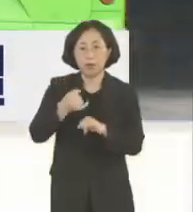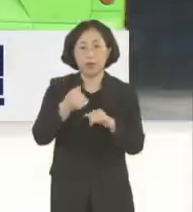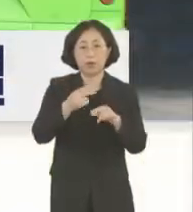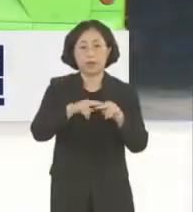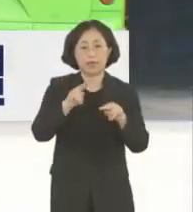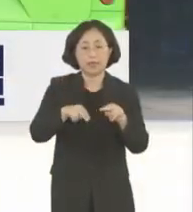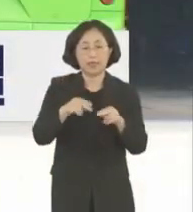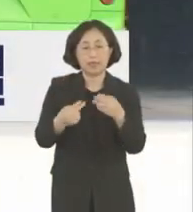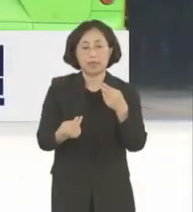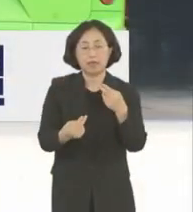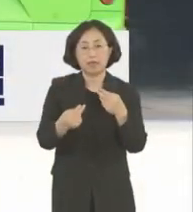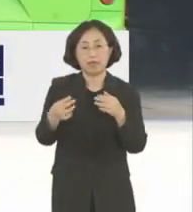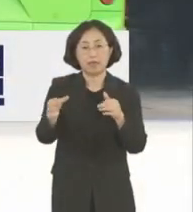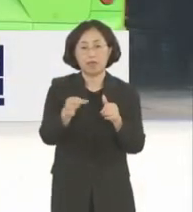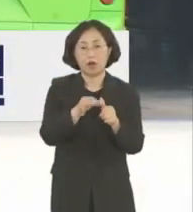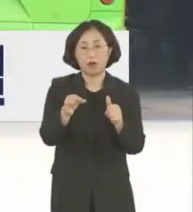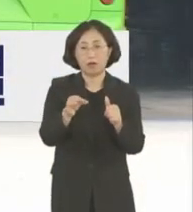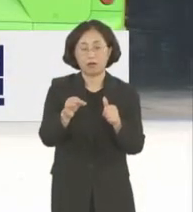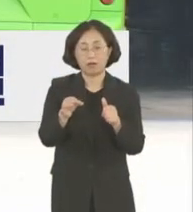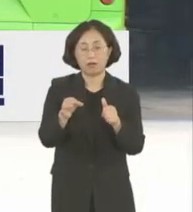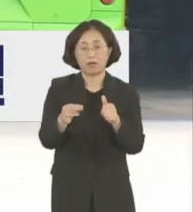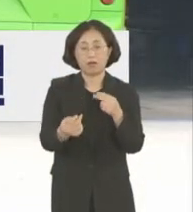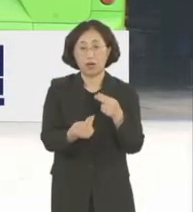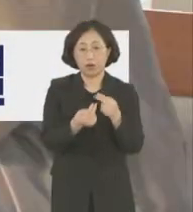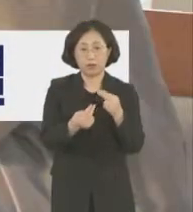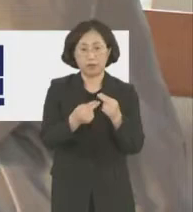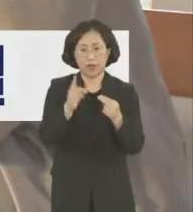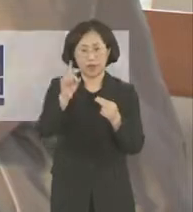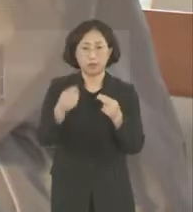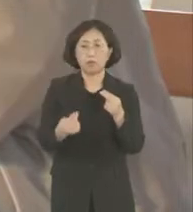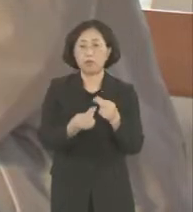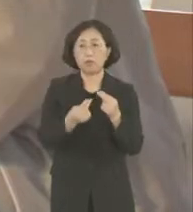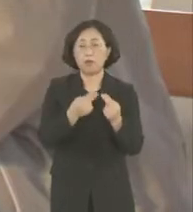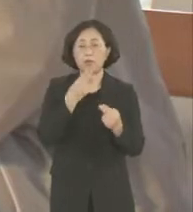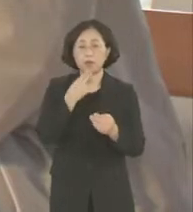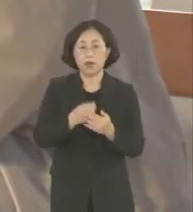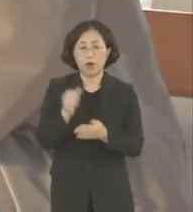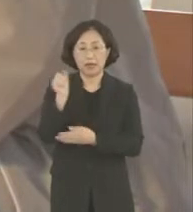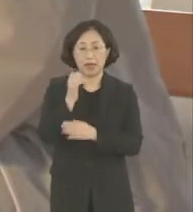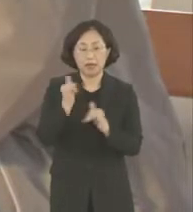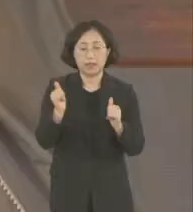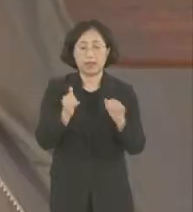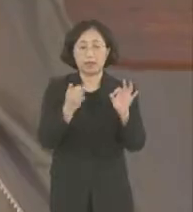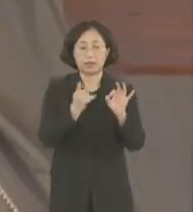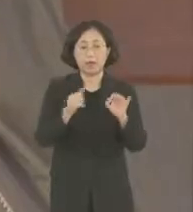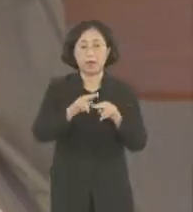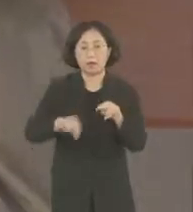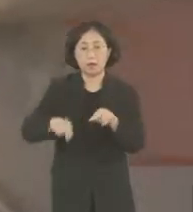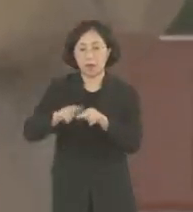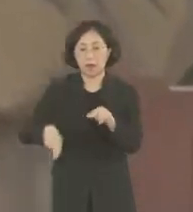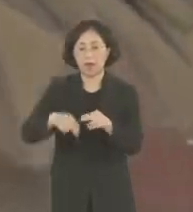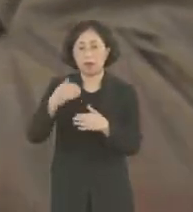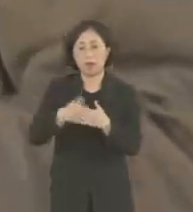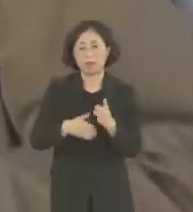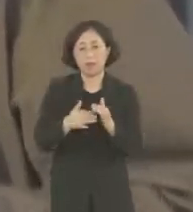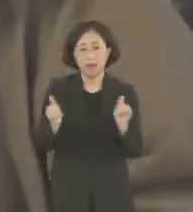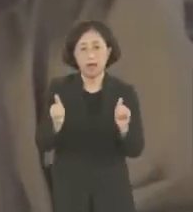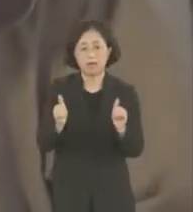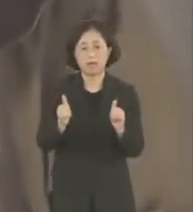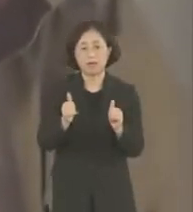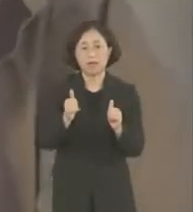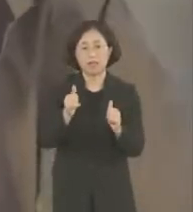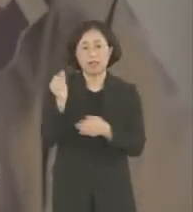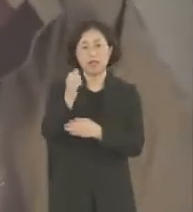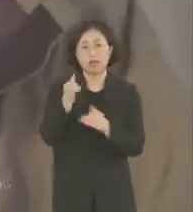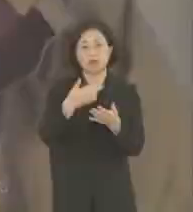지난 2018년 이후 한 푼도 적립하지 못했습니다. 기사들은 올 들어 10여 명이 떠났고 남은 이들은 일을 메우랴